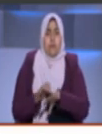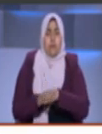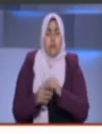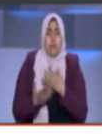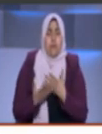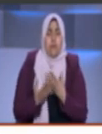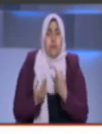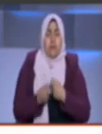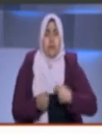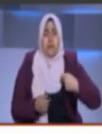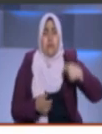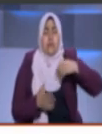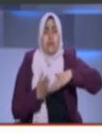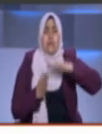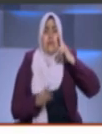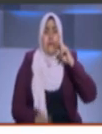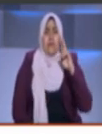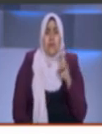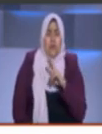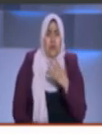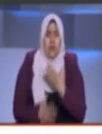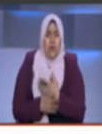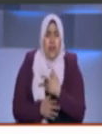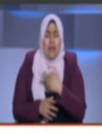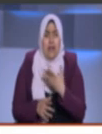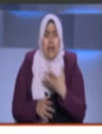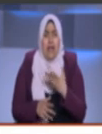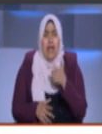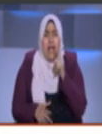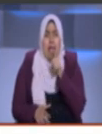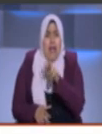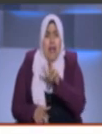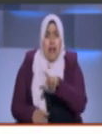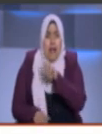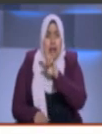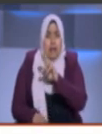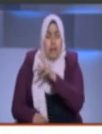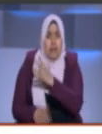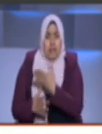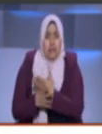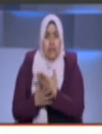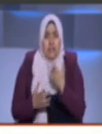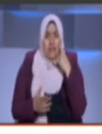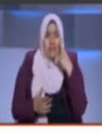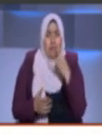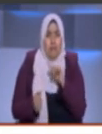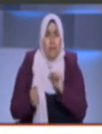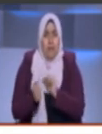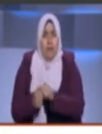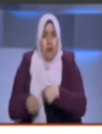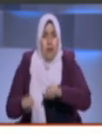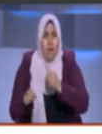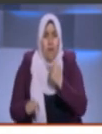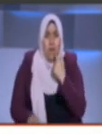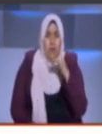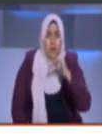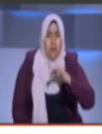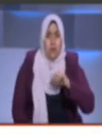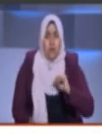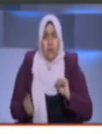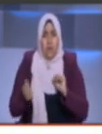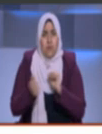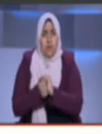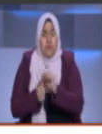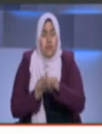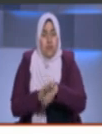تتعالى وتنتقد ما تقوم به بعض من هذه الجماعات كما تلقبها مارين لوبان، بان هذه جماعات